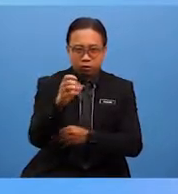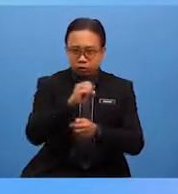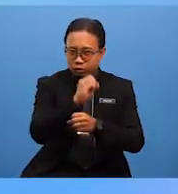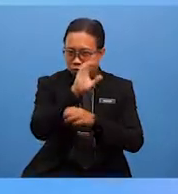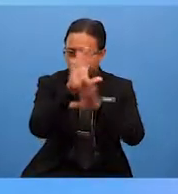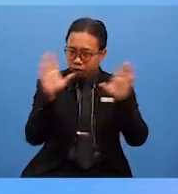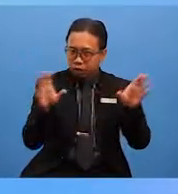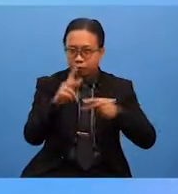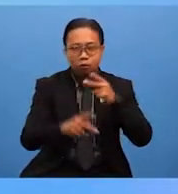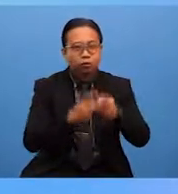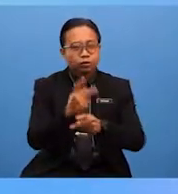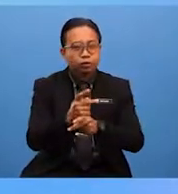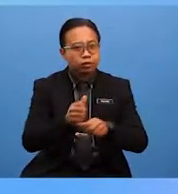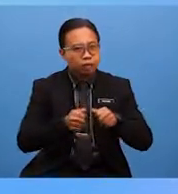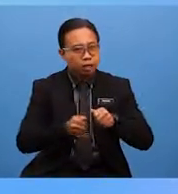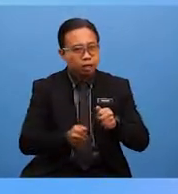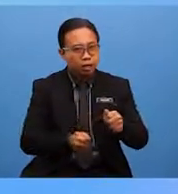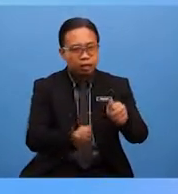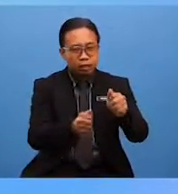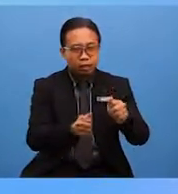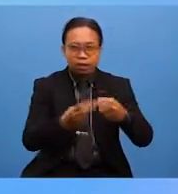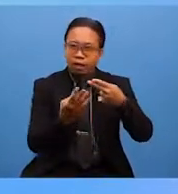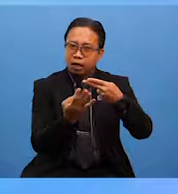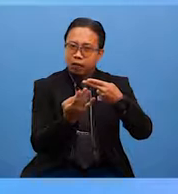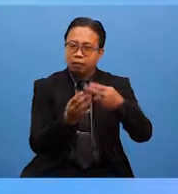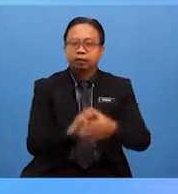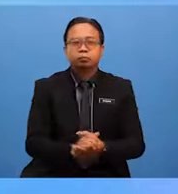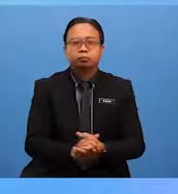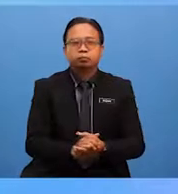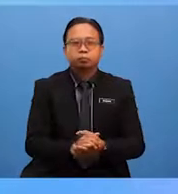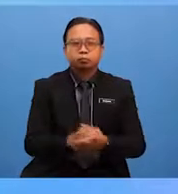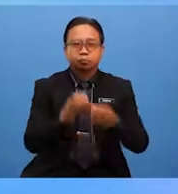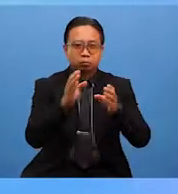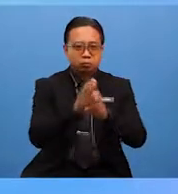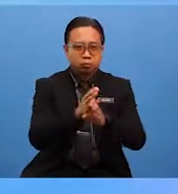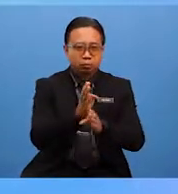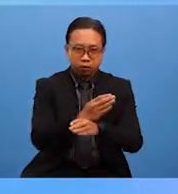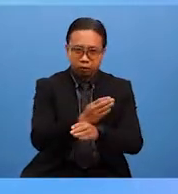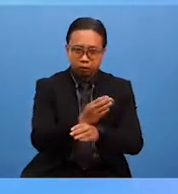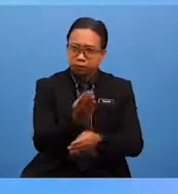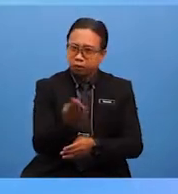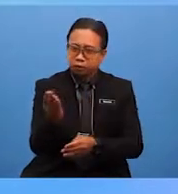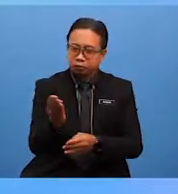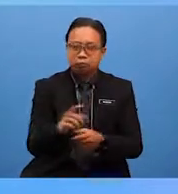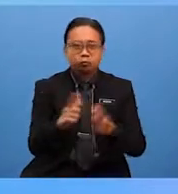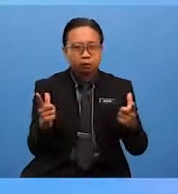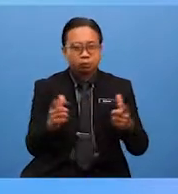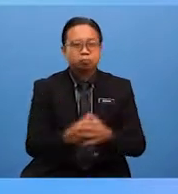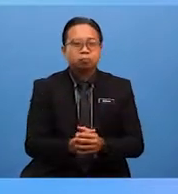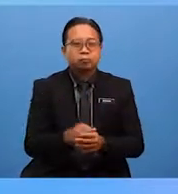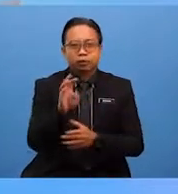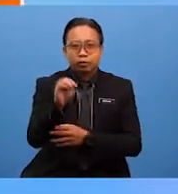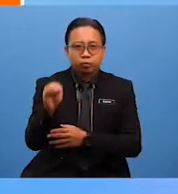proses pengaliran HP melalui ini diam yang berbeza dan yang terakhir